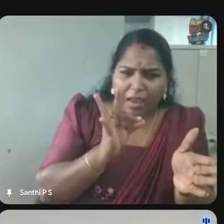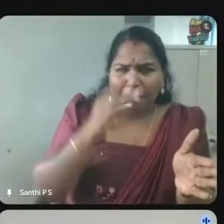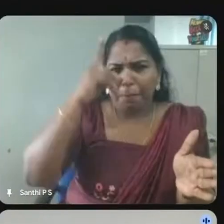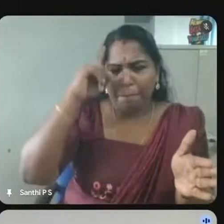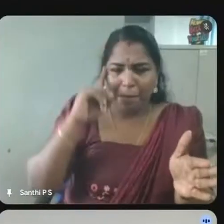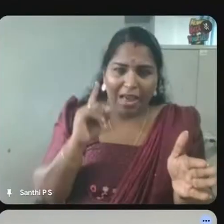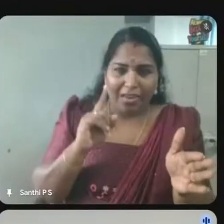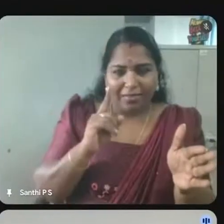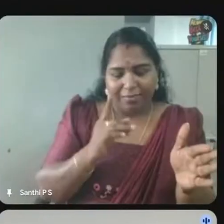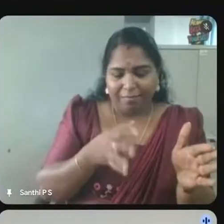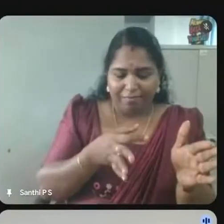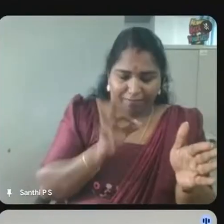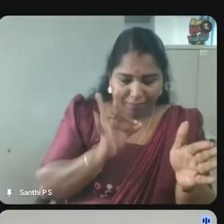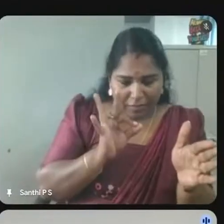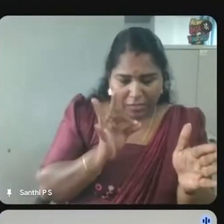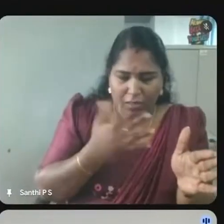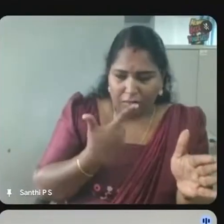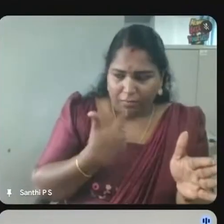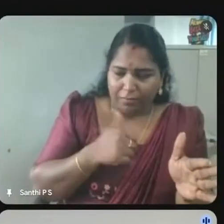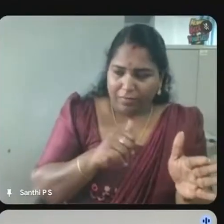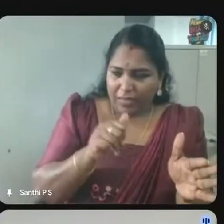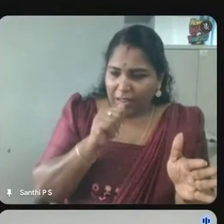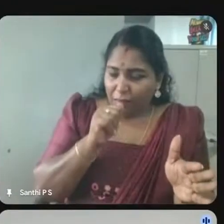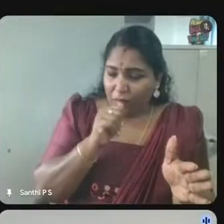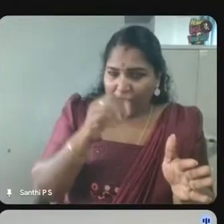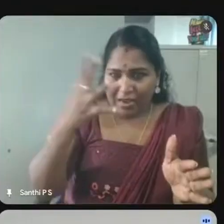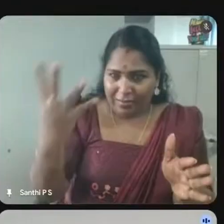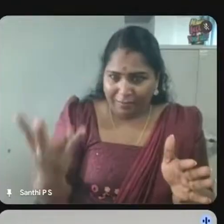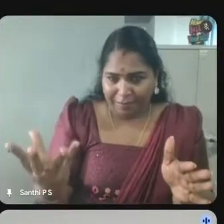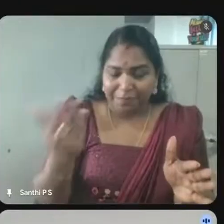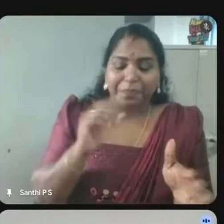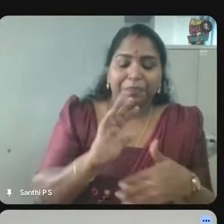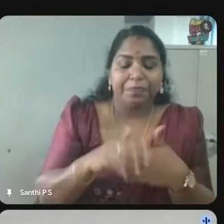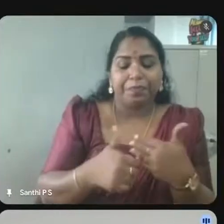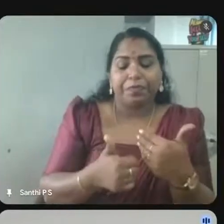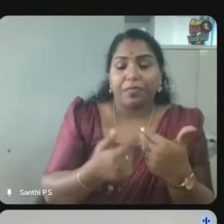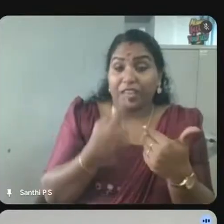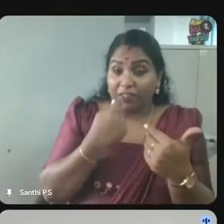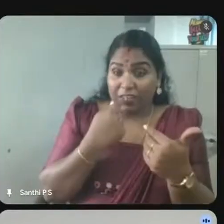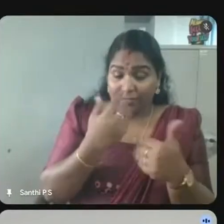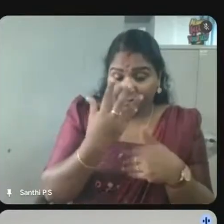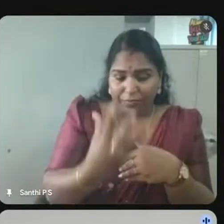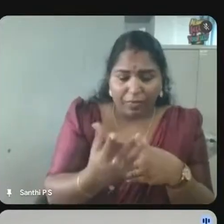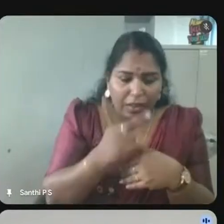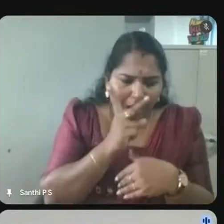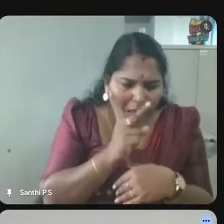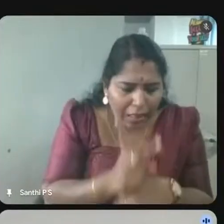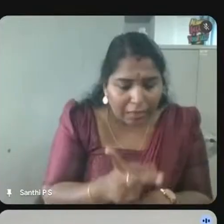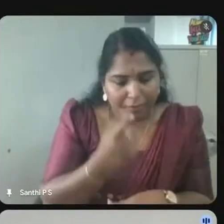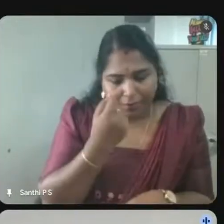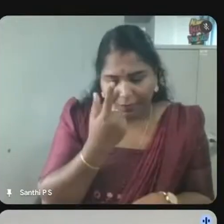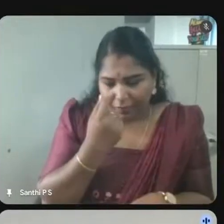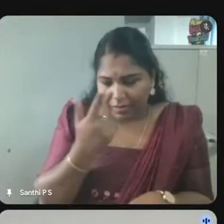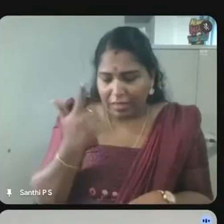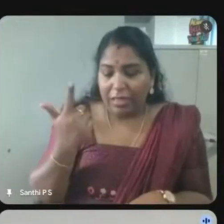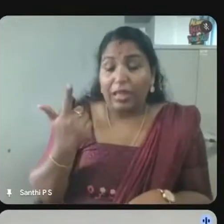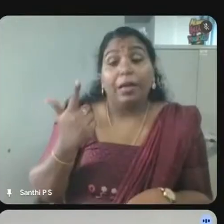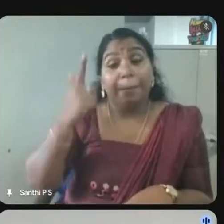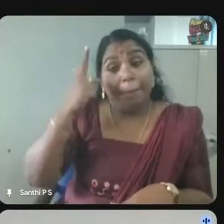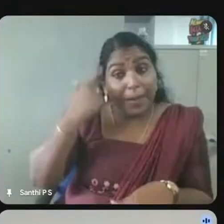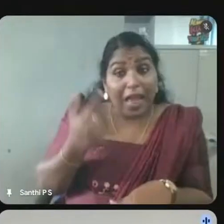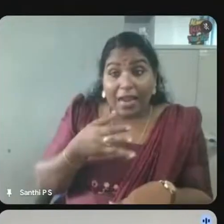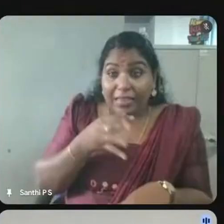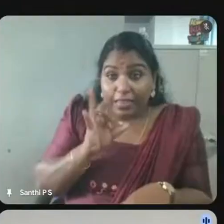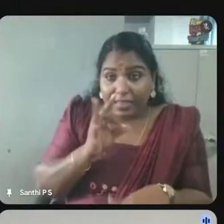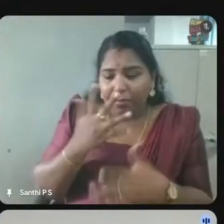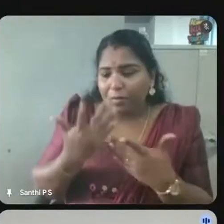അതൊരു വെള്ള ഗ്ലാസ്സിലും ഒരു പാൽ ചായ ആണെങ്കിൽ ഒരു കറുത്ത ഗ്ലാസ്സിലും കൊടുക്കുവാണെങ്കിൽ അവർക്ക് പെട്ടെന്ന് അത് ആ കോൺട്രാസ്റ്റ് വെച്ച് അവർക്ക് തിരിച്ചറിയാൻ പറ്റുന്ന ഒരു